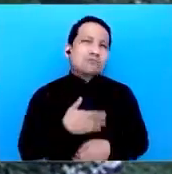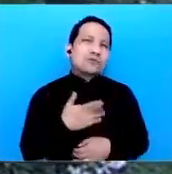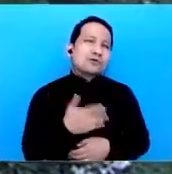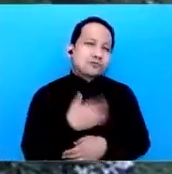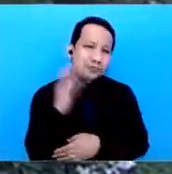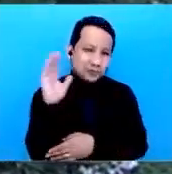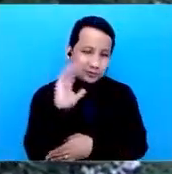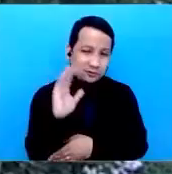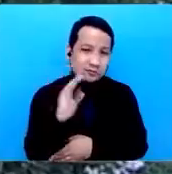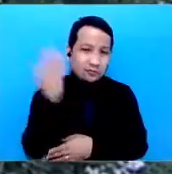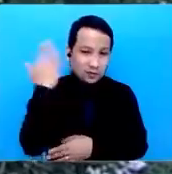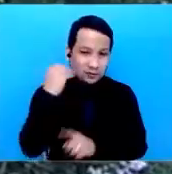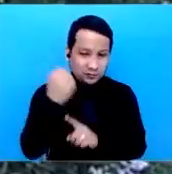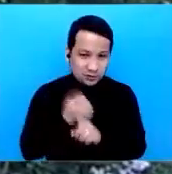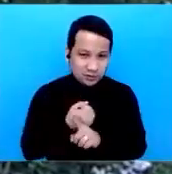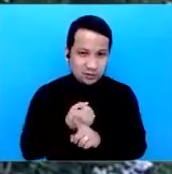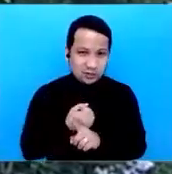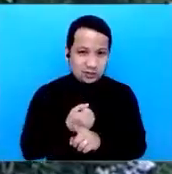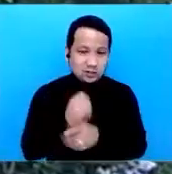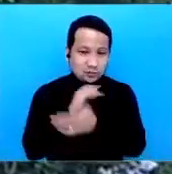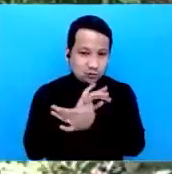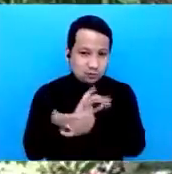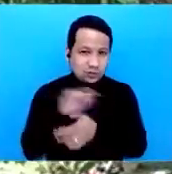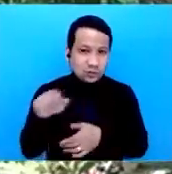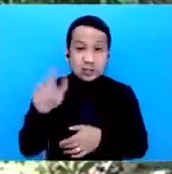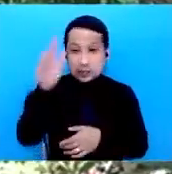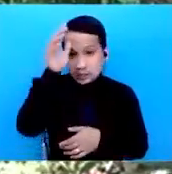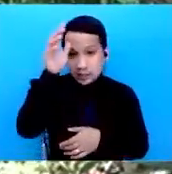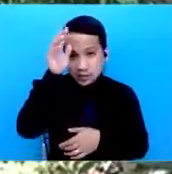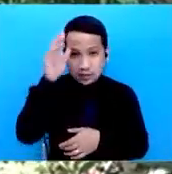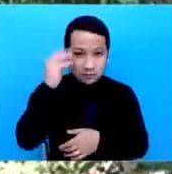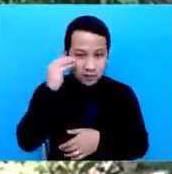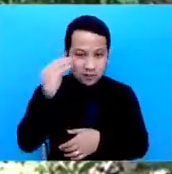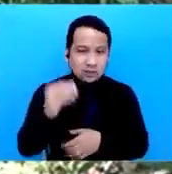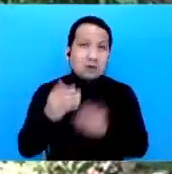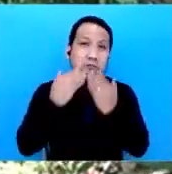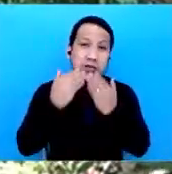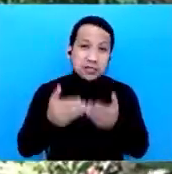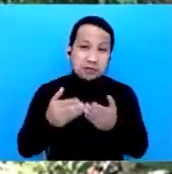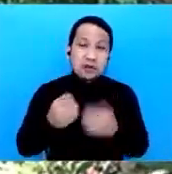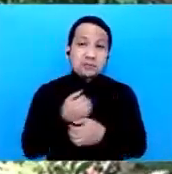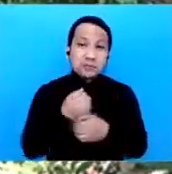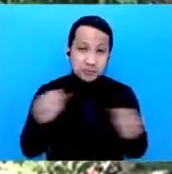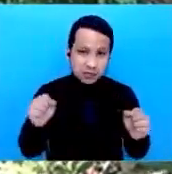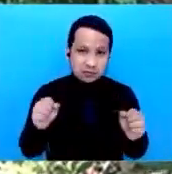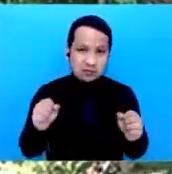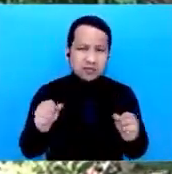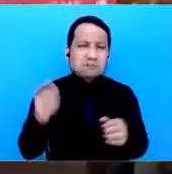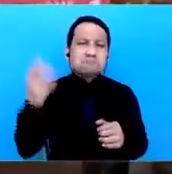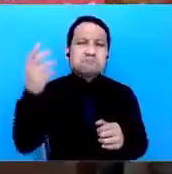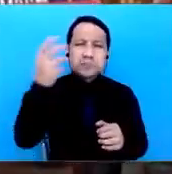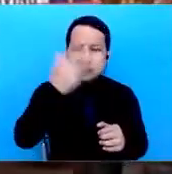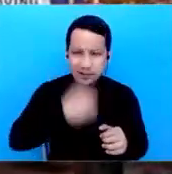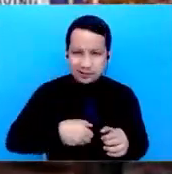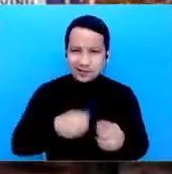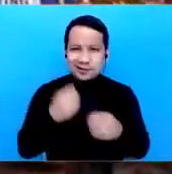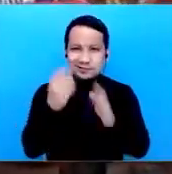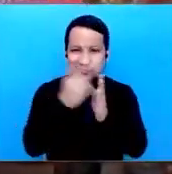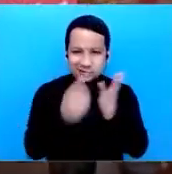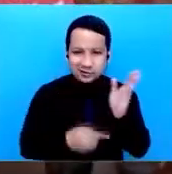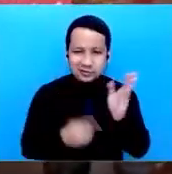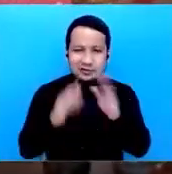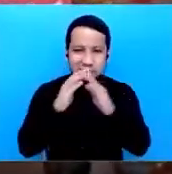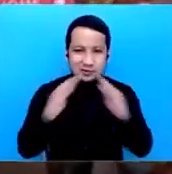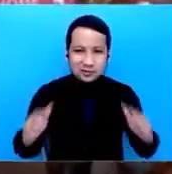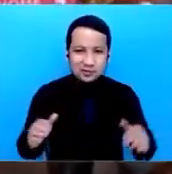Nitong Setyembre lang tinamaan ng COVID-19 si Tatay Manny. Pasasalamat na rin daw niya ito kaya mas pinaganda ang kanilang bahay. At